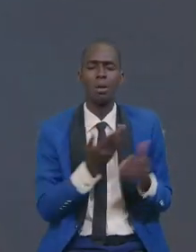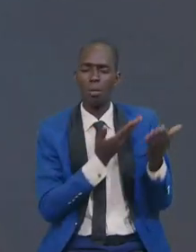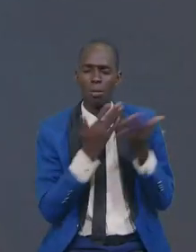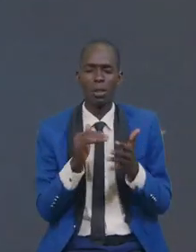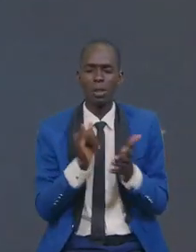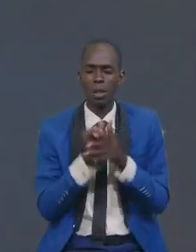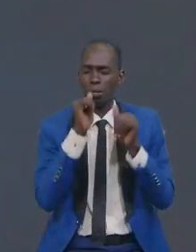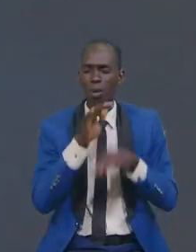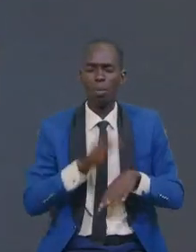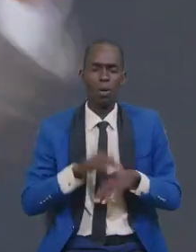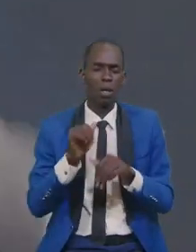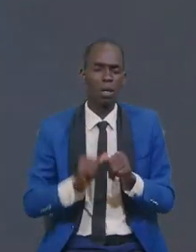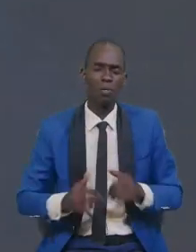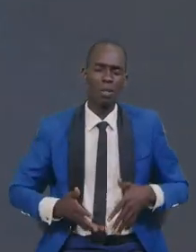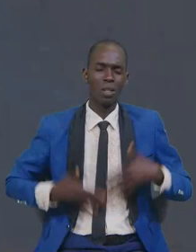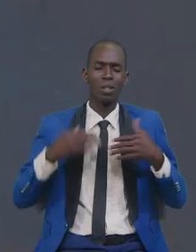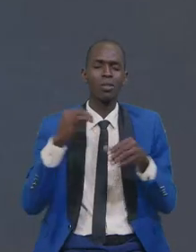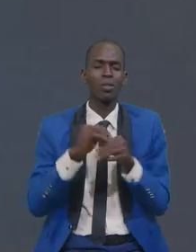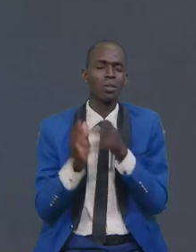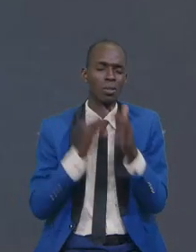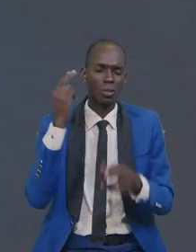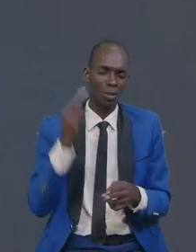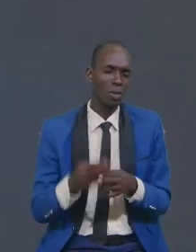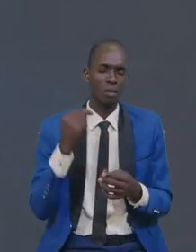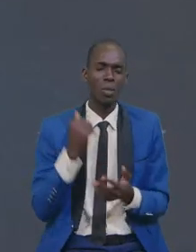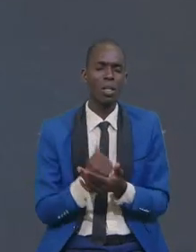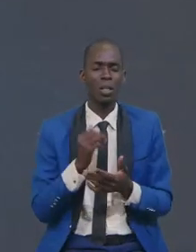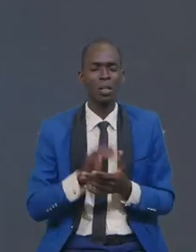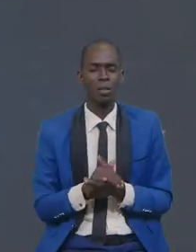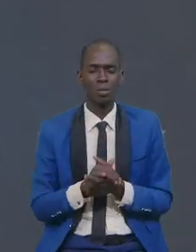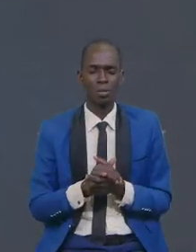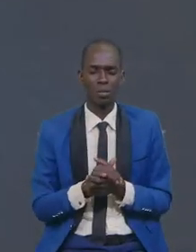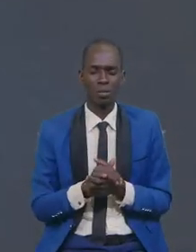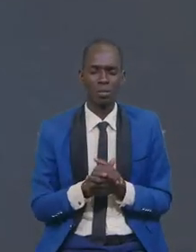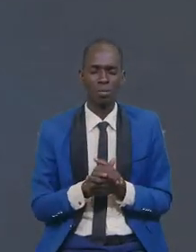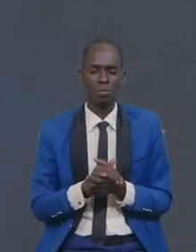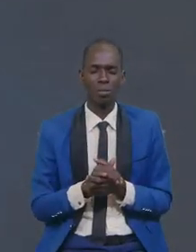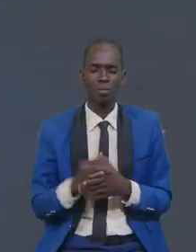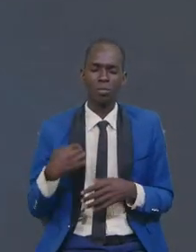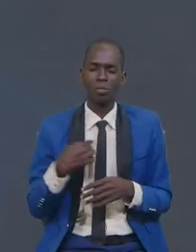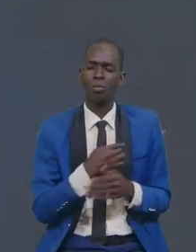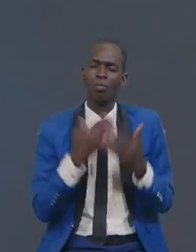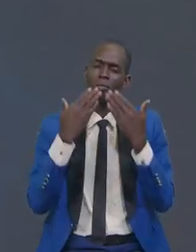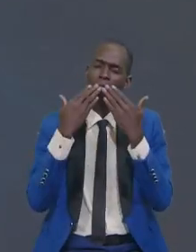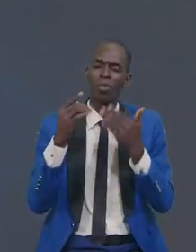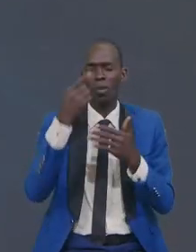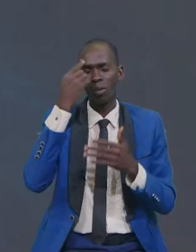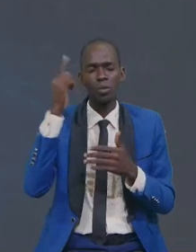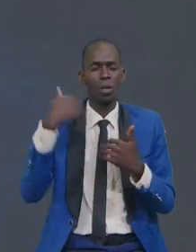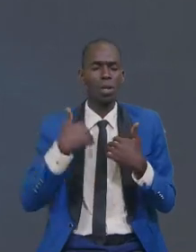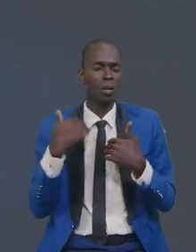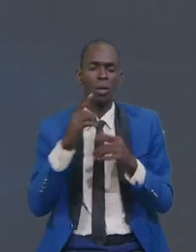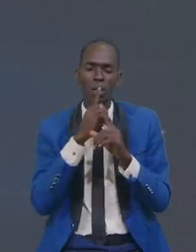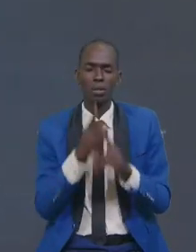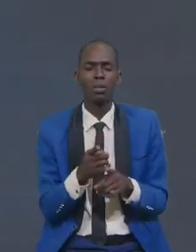et que cela soit visible. Envoie ces bénédictions dans chaque vie au nom de Jésus. Nous te remercions parce